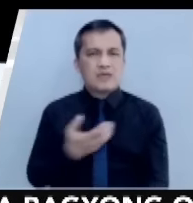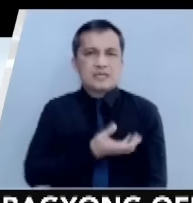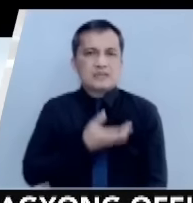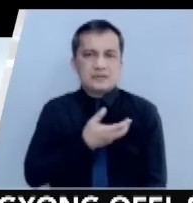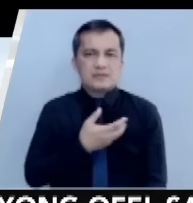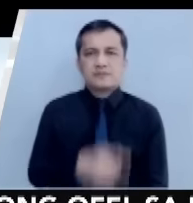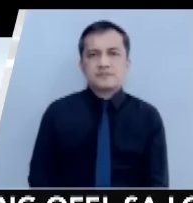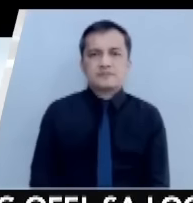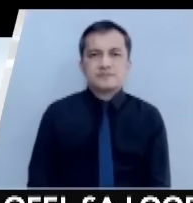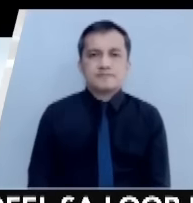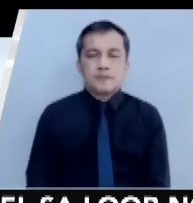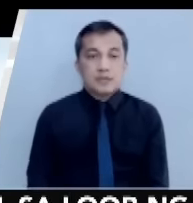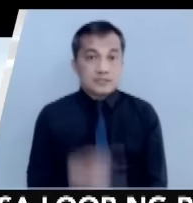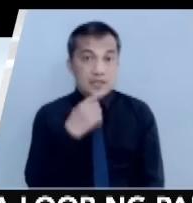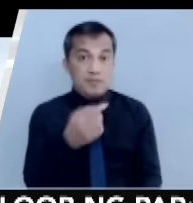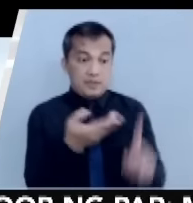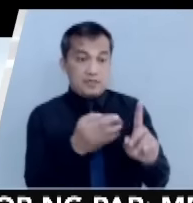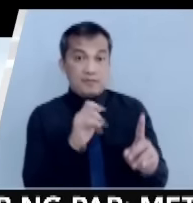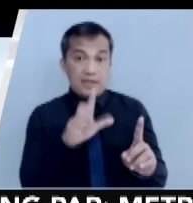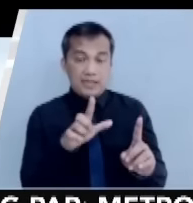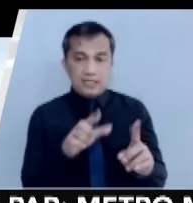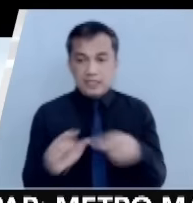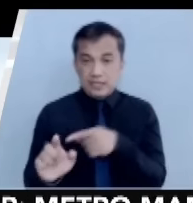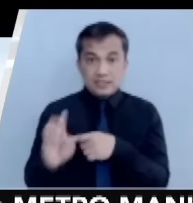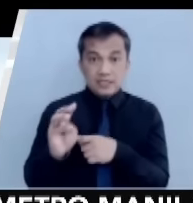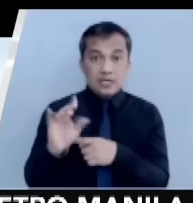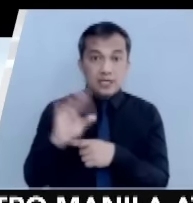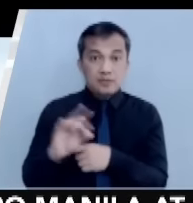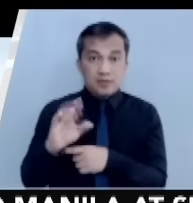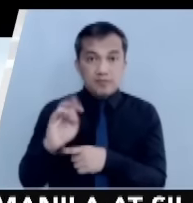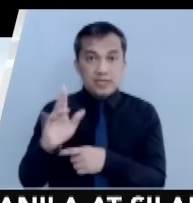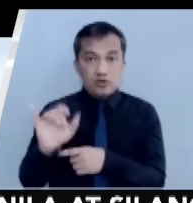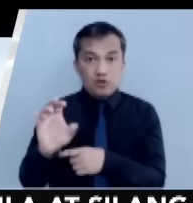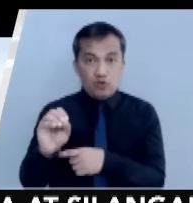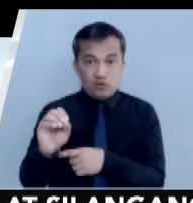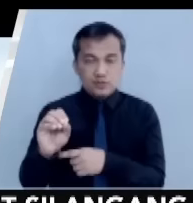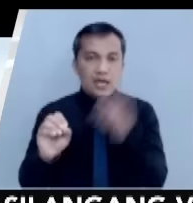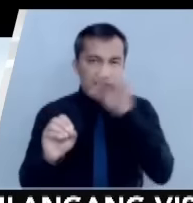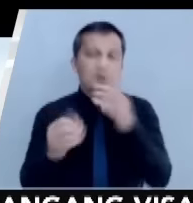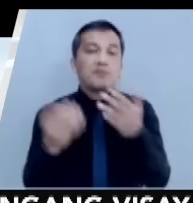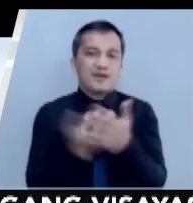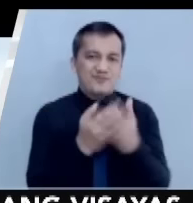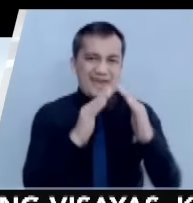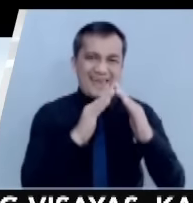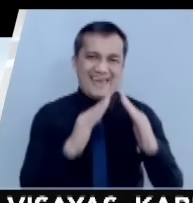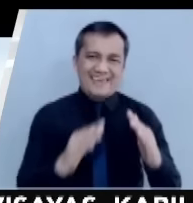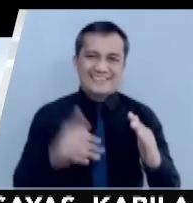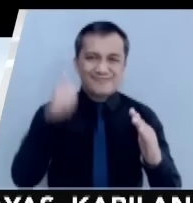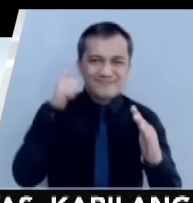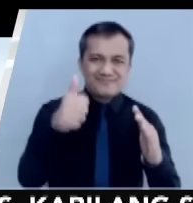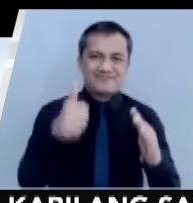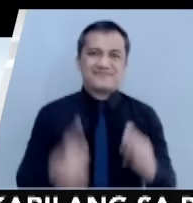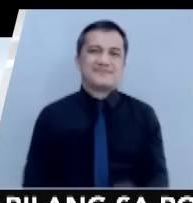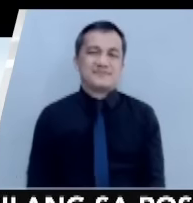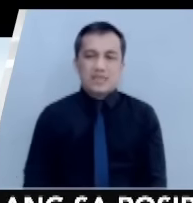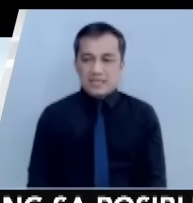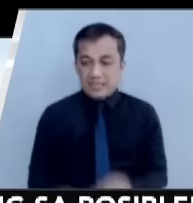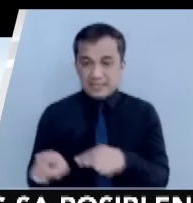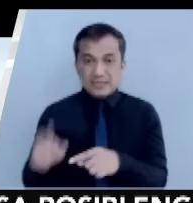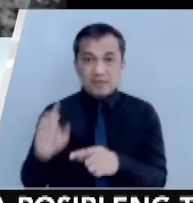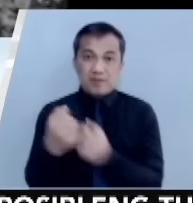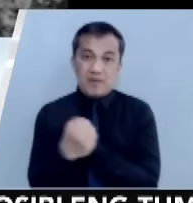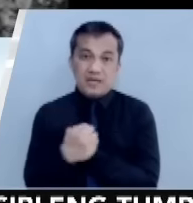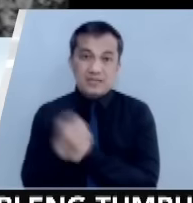ayon kay Rafael, si Milo, nakahanap na raw ng kanyang bagong tahanan. Ang pagmamahal ni Milo sa kanyang yumaong